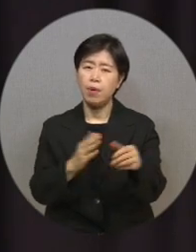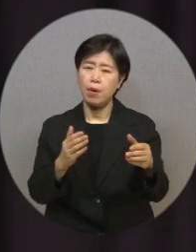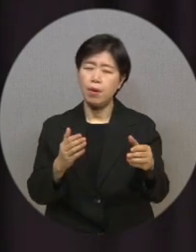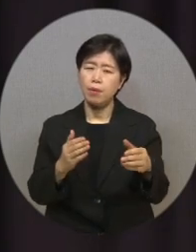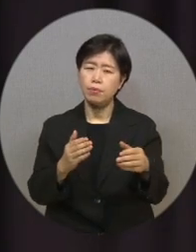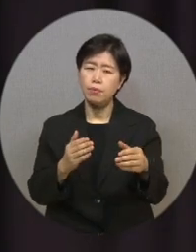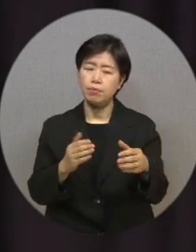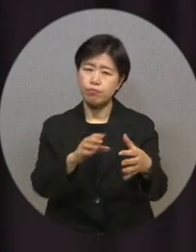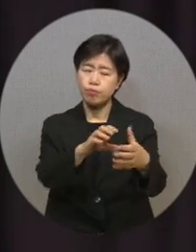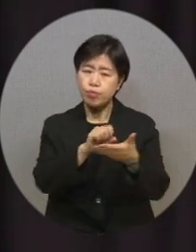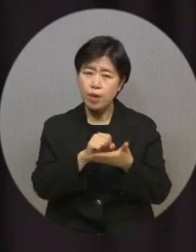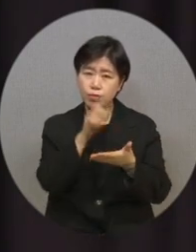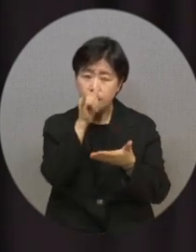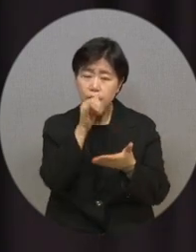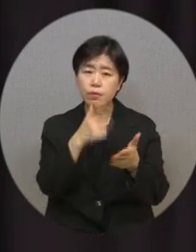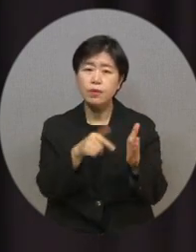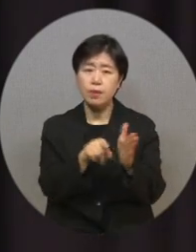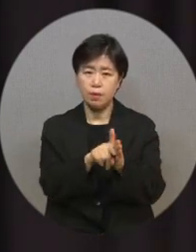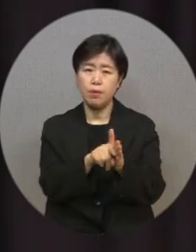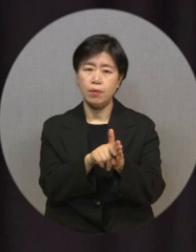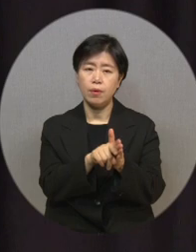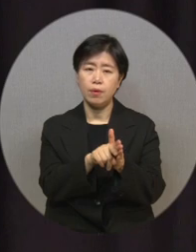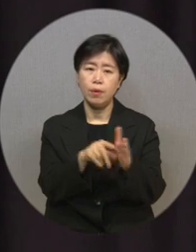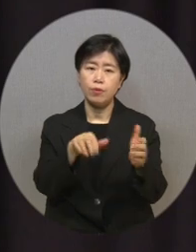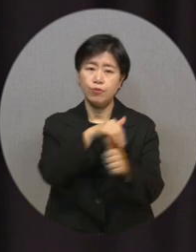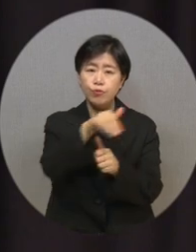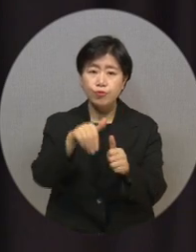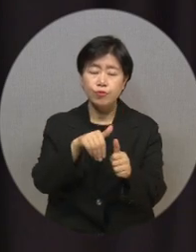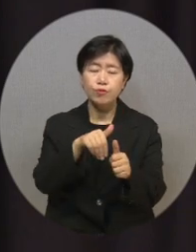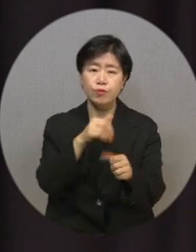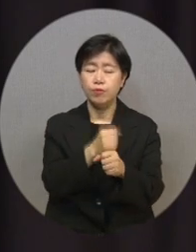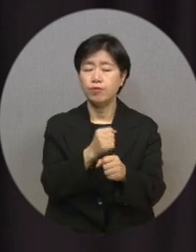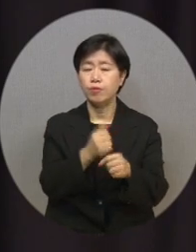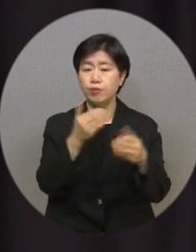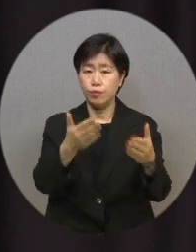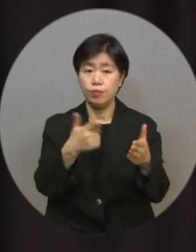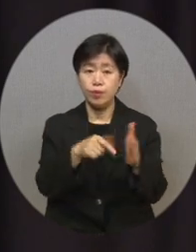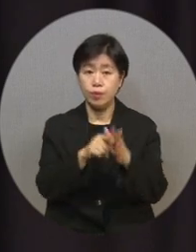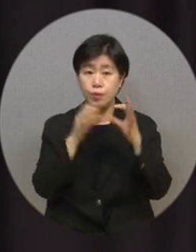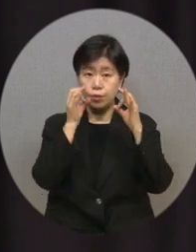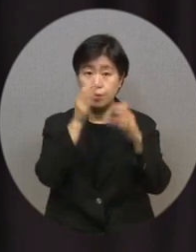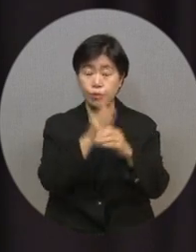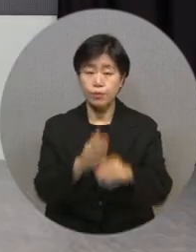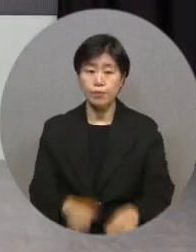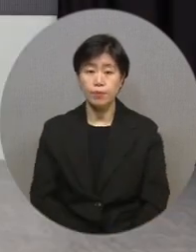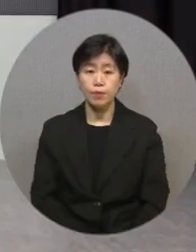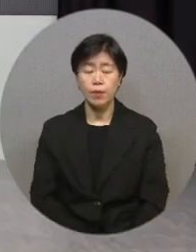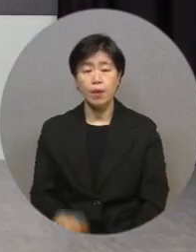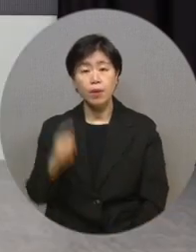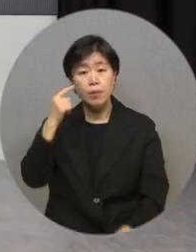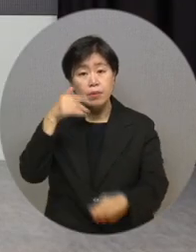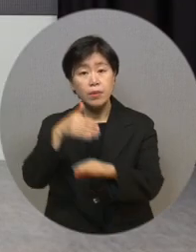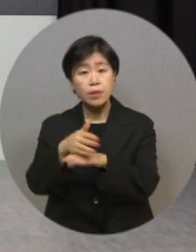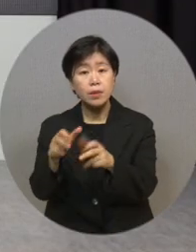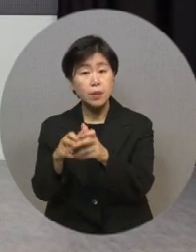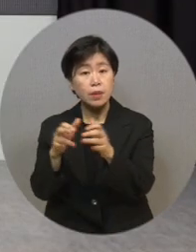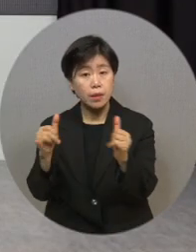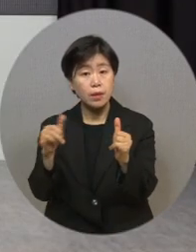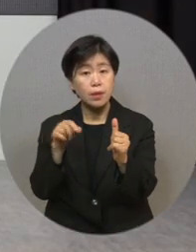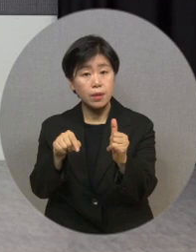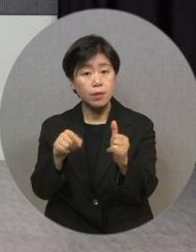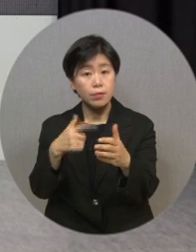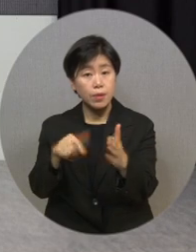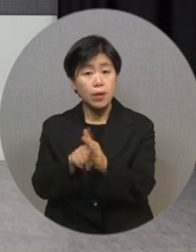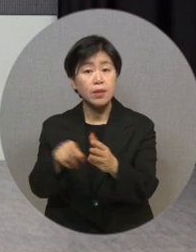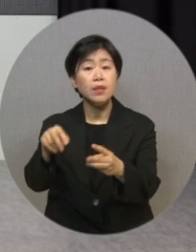개발원 아고 비슷한 저희가 이제 발달 장애인 훈련 센터가 또 따로 있습니다요 부분은 발달 장애인 분들이 어 약간